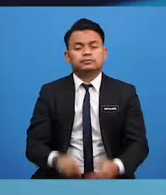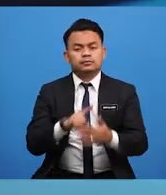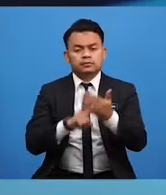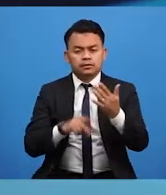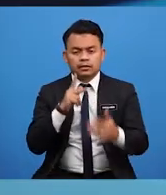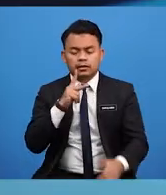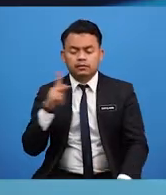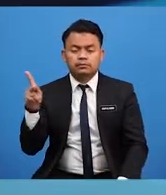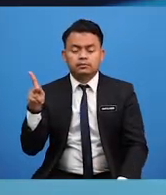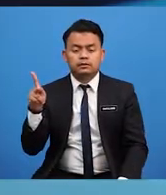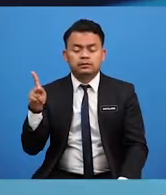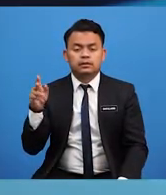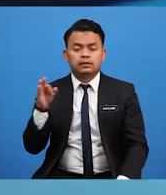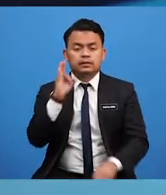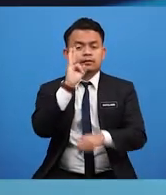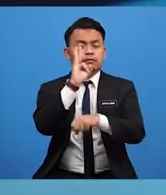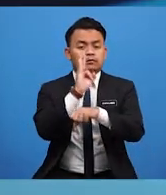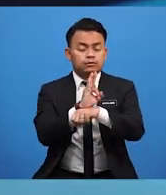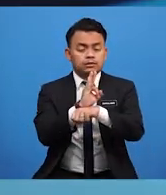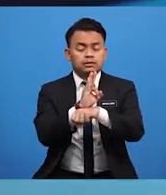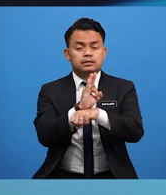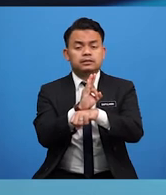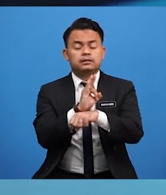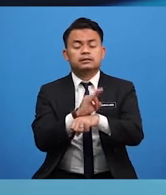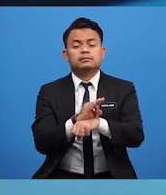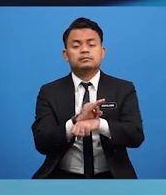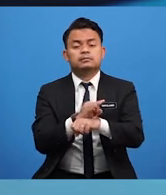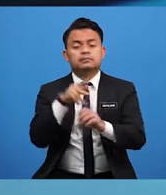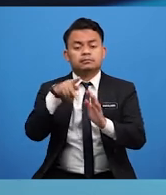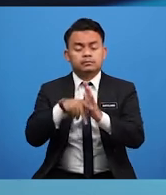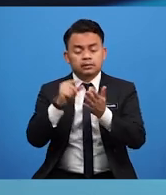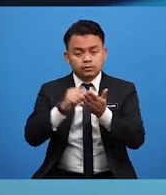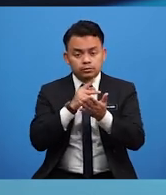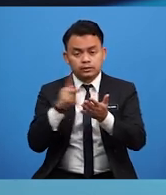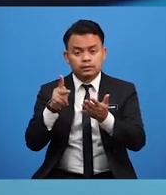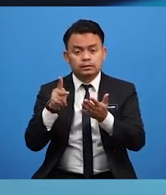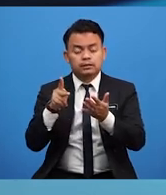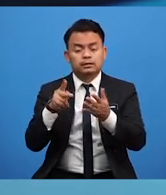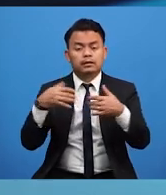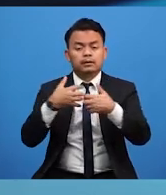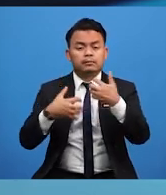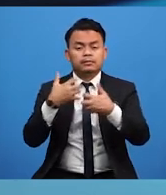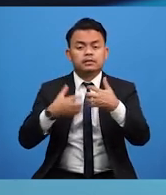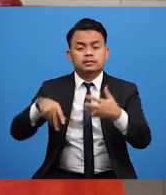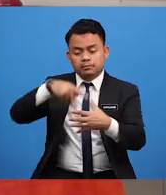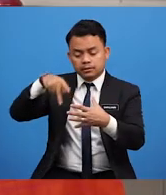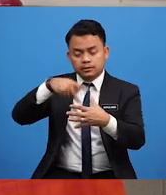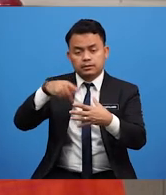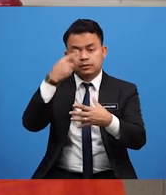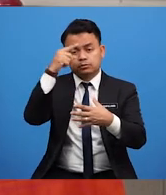Apakah fungsi penggunaan mesin pengisar untuk penghasilan pis warna batik